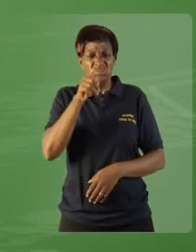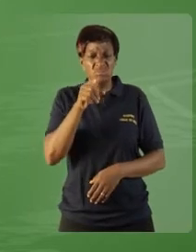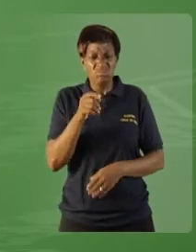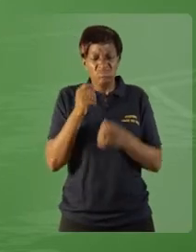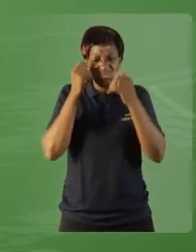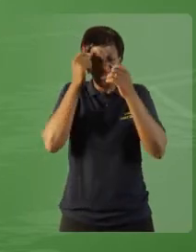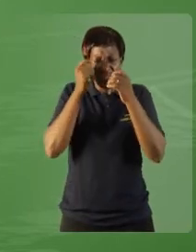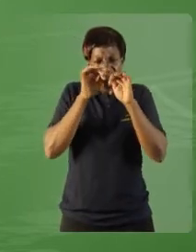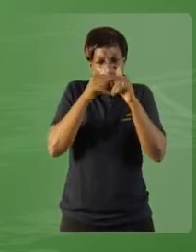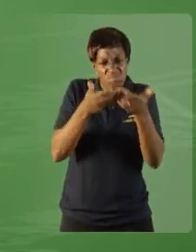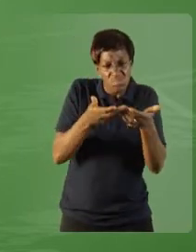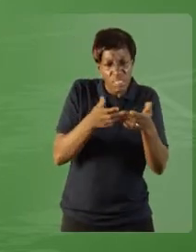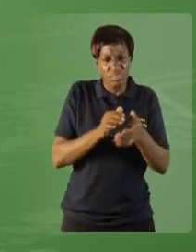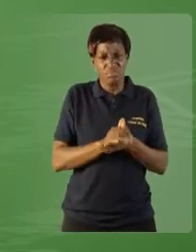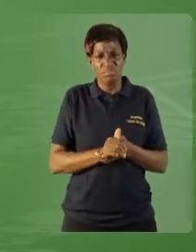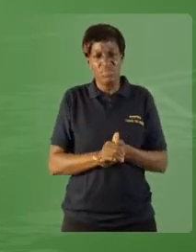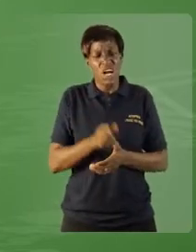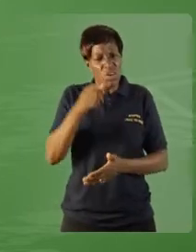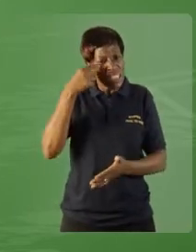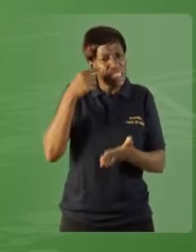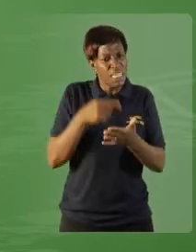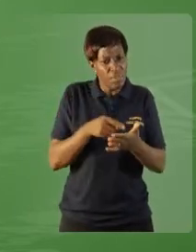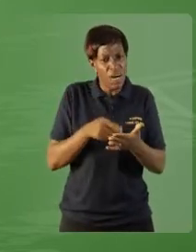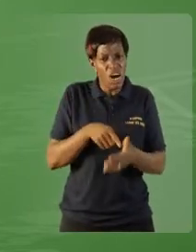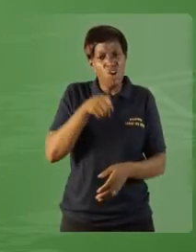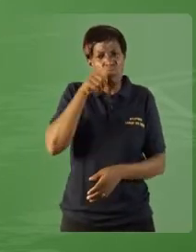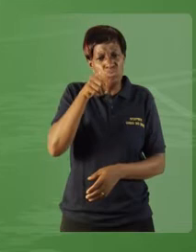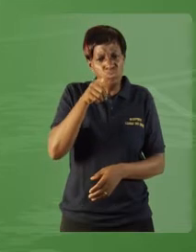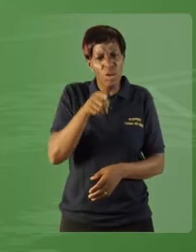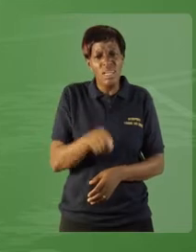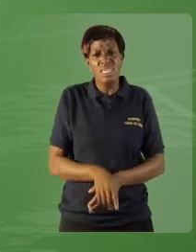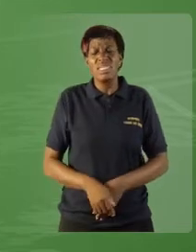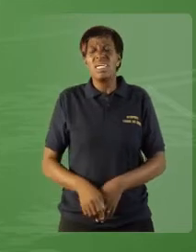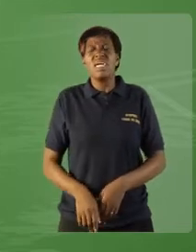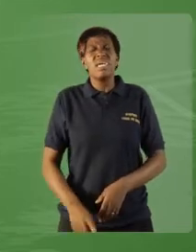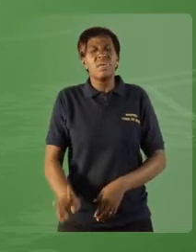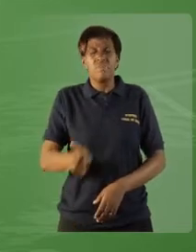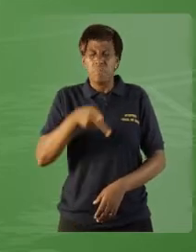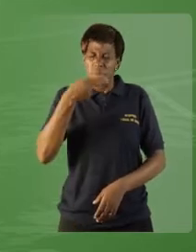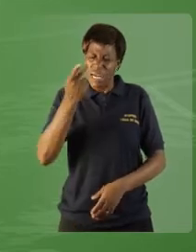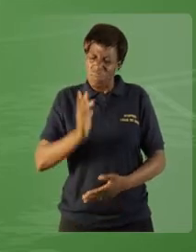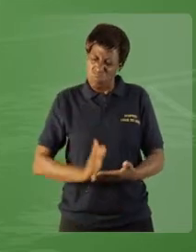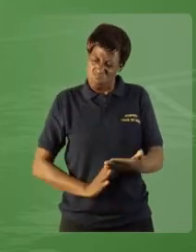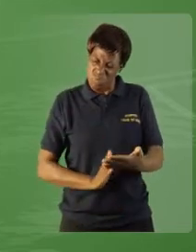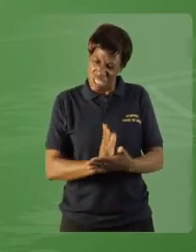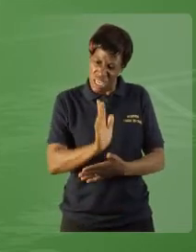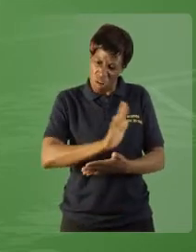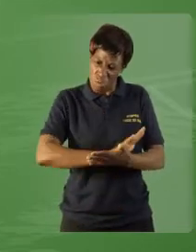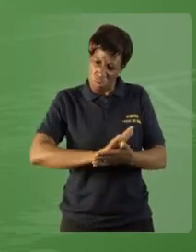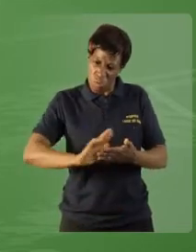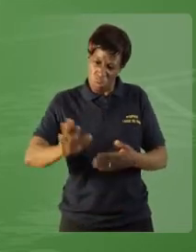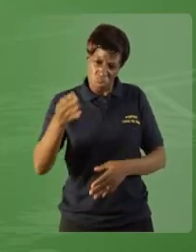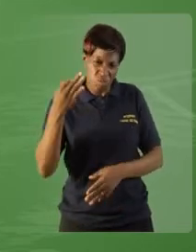Quel est ici son souci? Vous avez bien remarqué, il tient à soigner